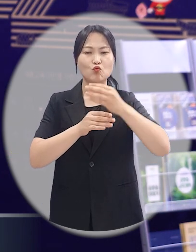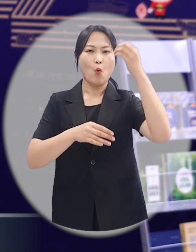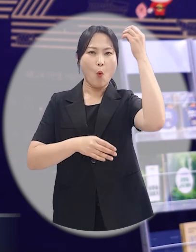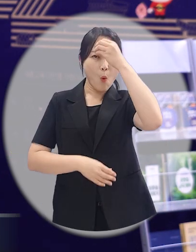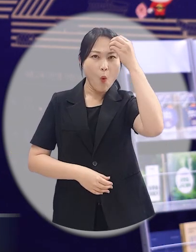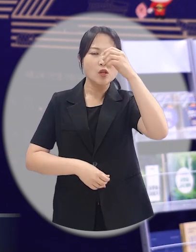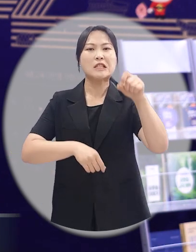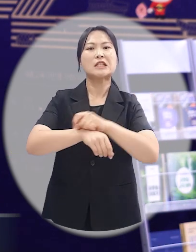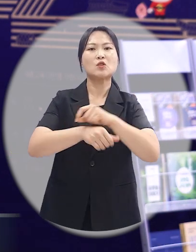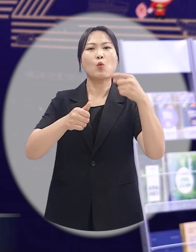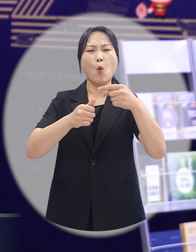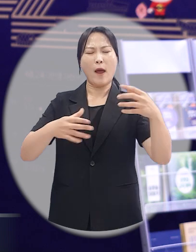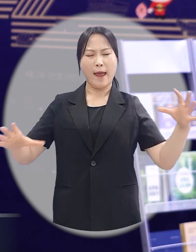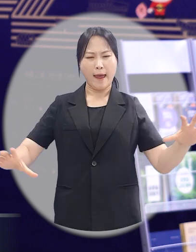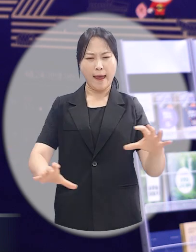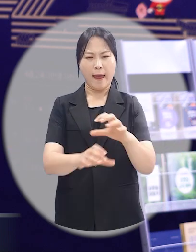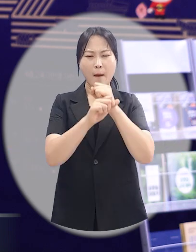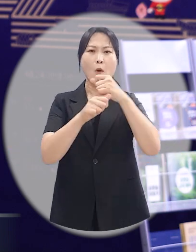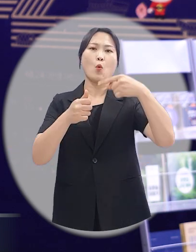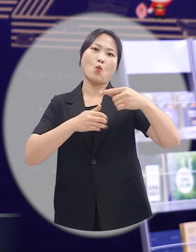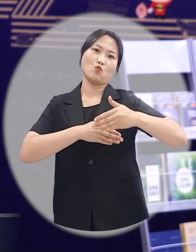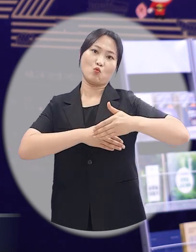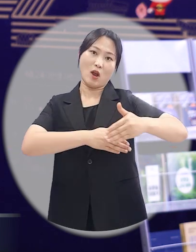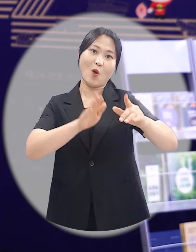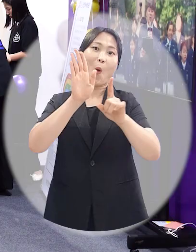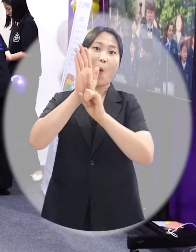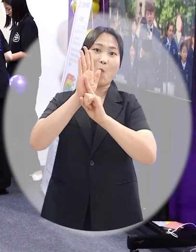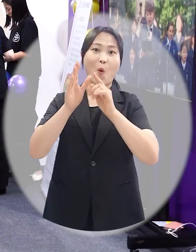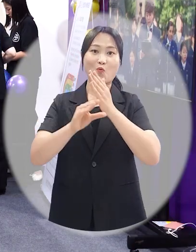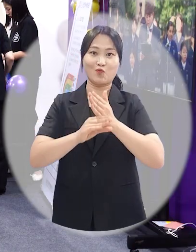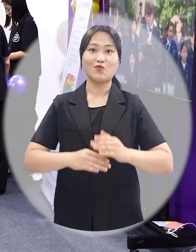아우르는 교육과정 정책을 중심으로 홍보하고 있습니다.